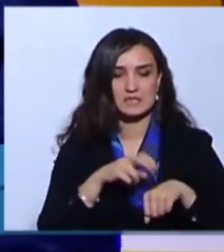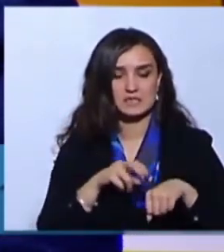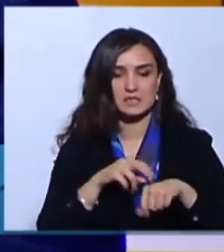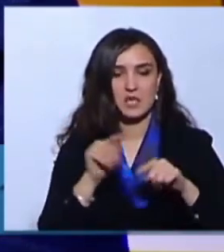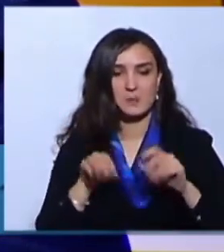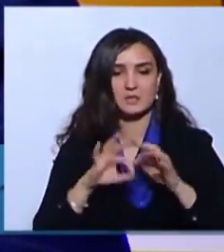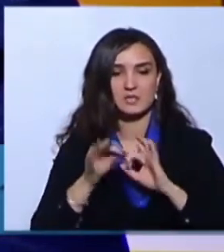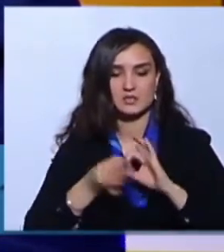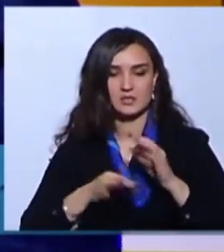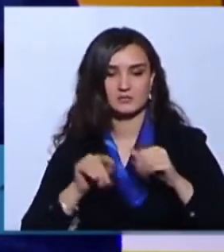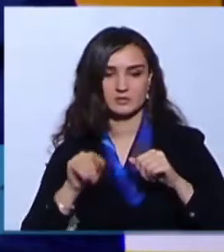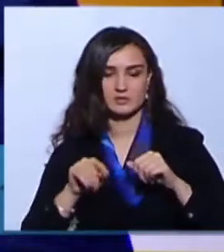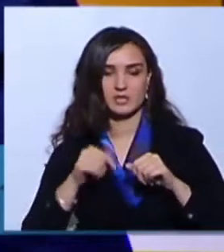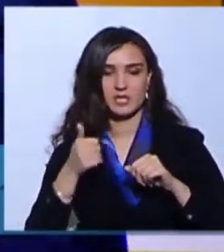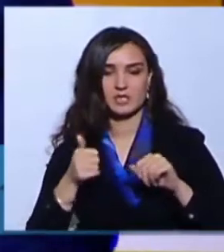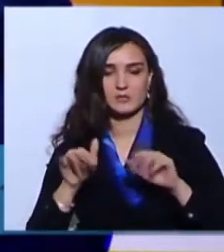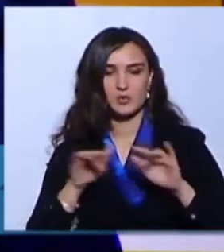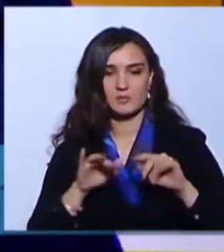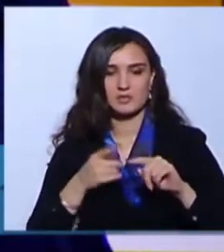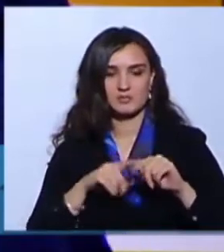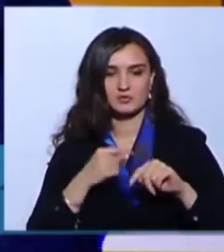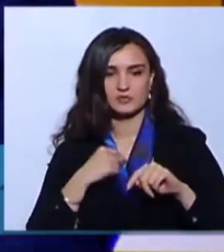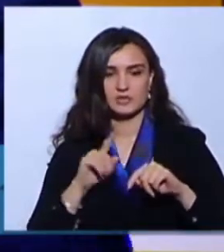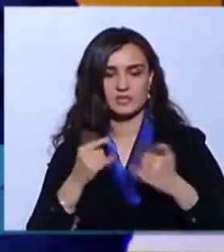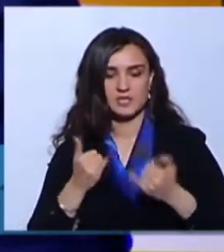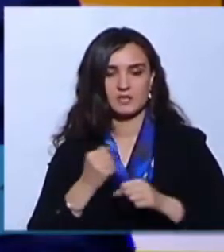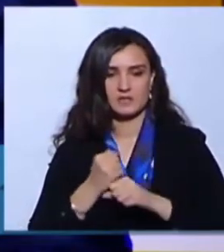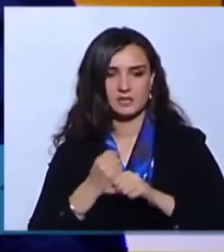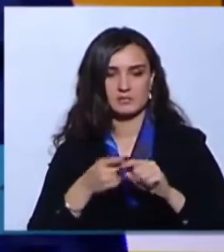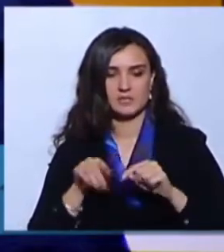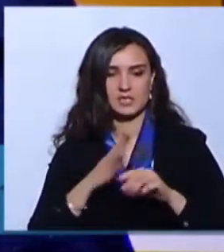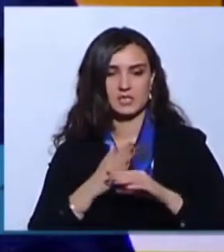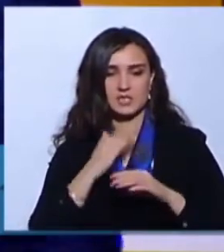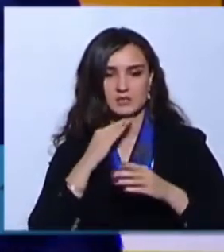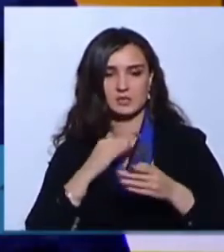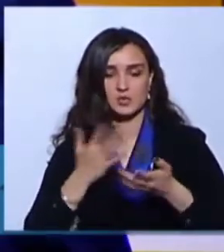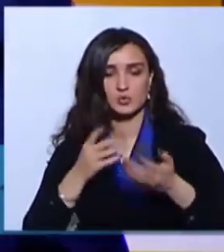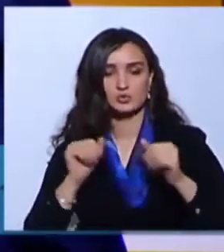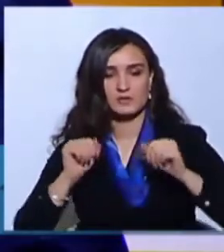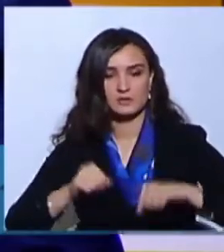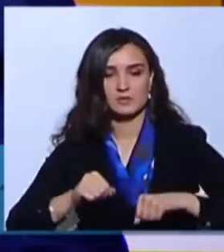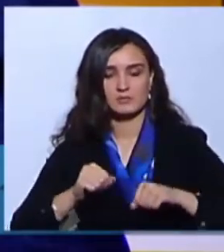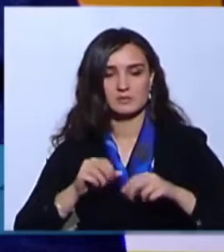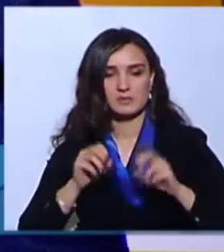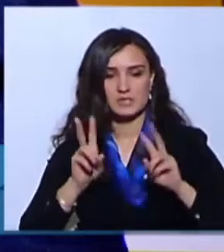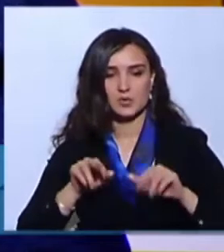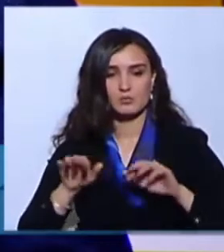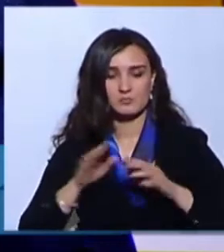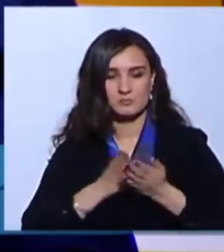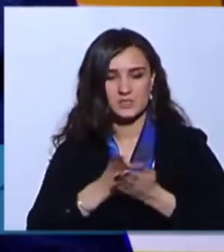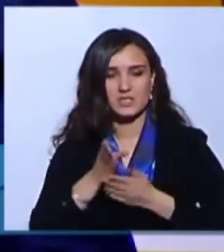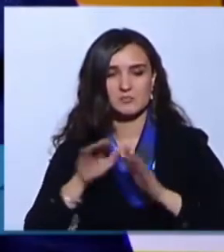ამ ნაწლავის მიკროფლორაზე კარგად მოქმედება, ეს არა, ჩვენ რასაც ახლა ვაკეთებთ, ეს არ არის საკმარისი. აი თუ შეძლებს ჩვენ მიზანმიმართულ მოქმედებას